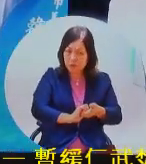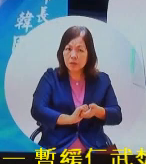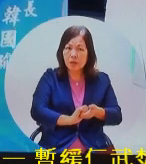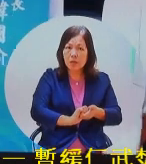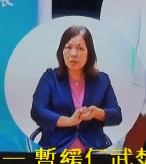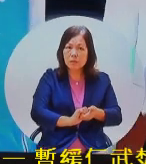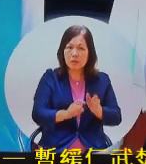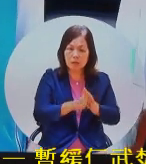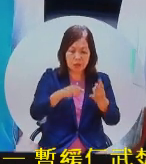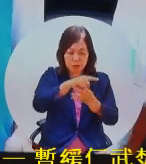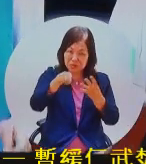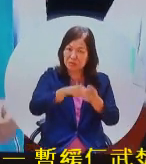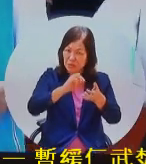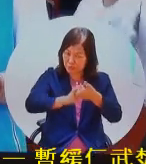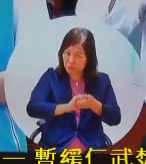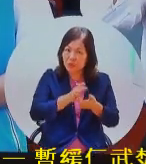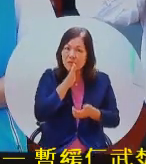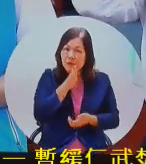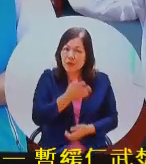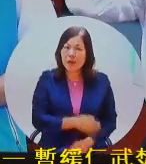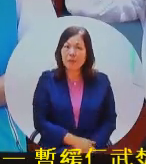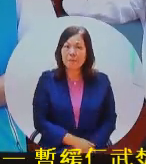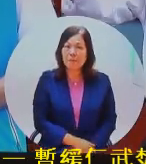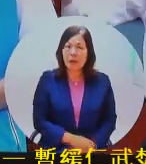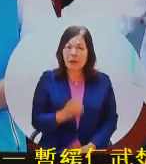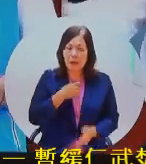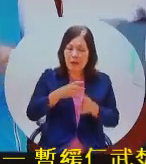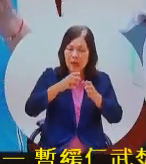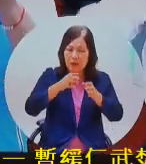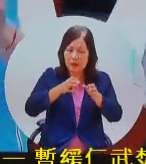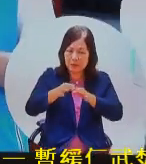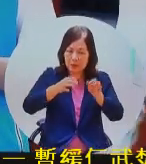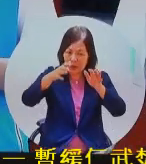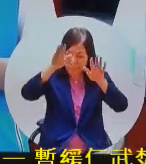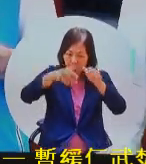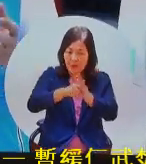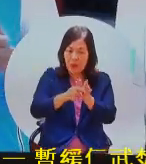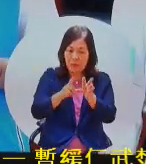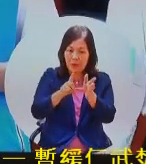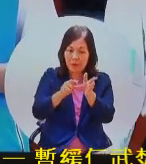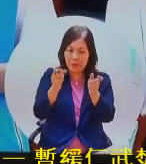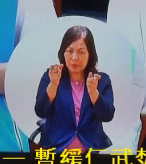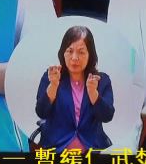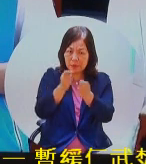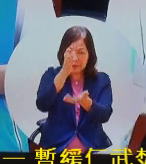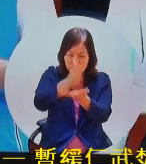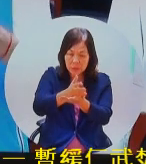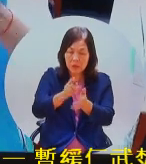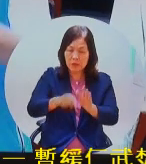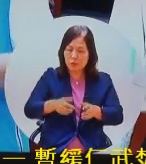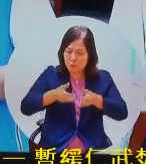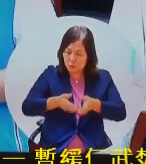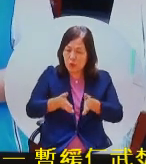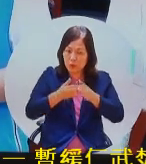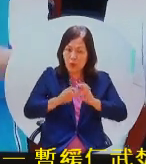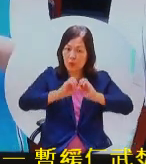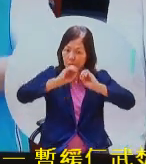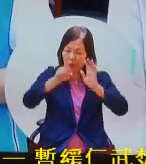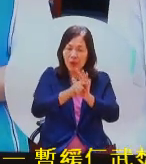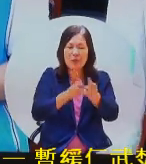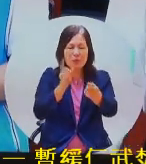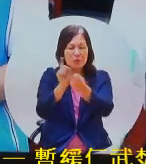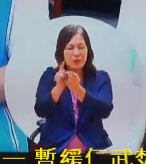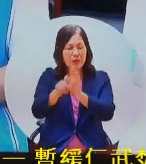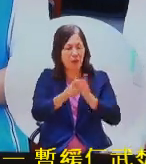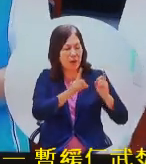上午公听对暂停办理招商，那是这个办理的部分可以吗？ 重大宣誓，那我称赞公益，